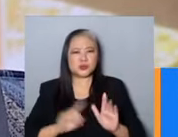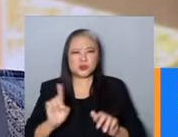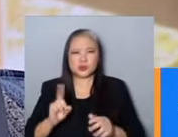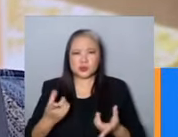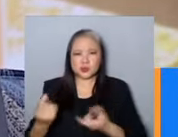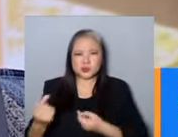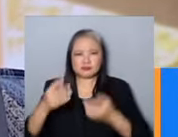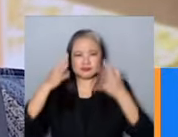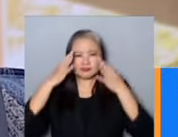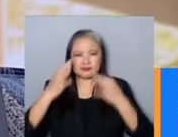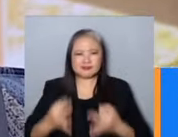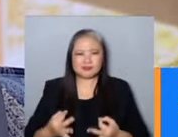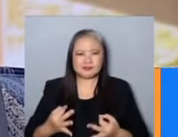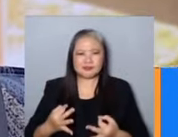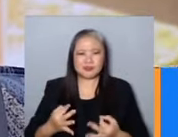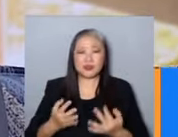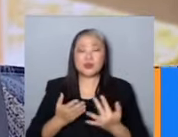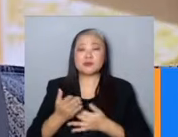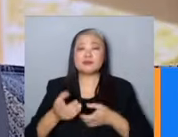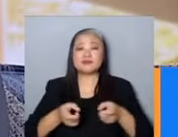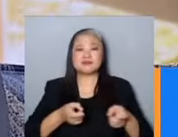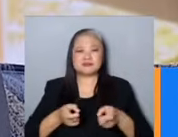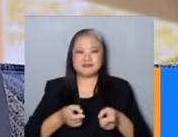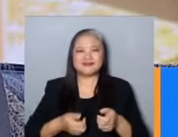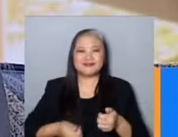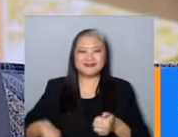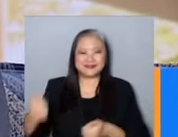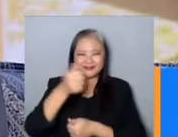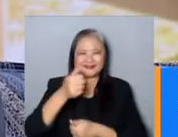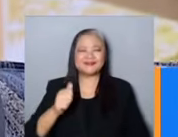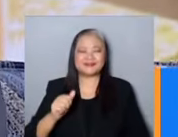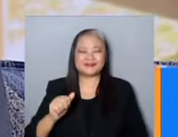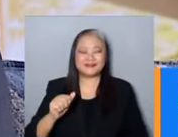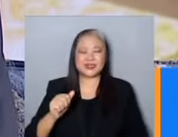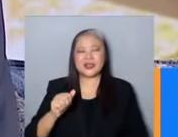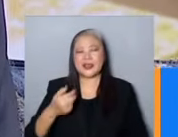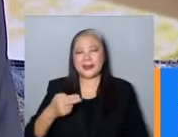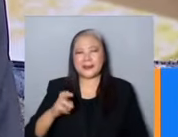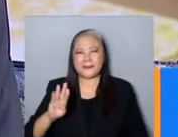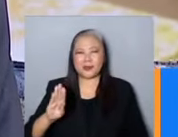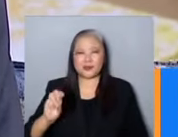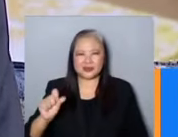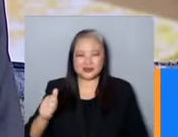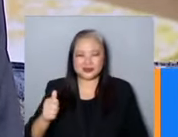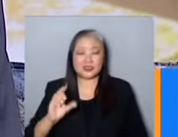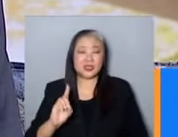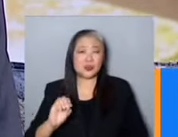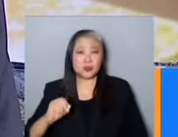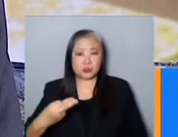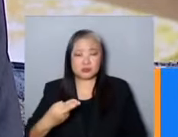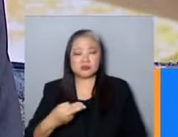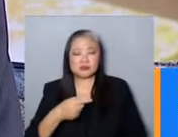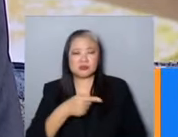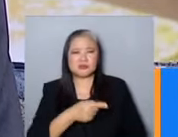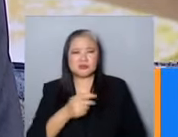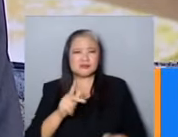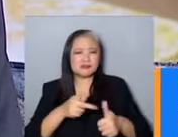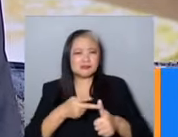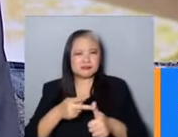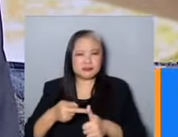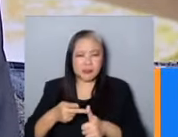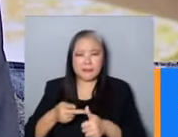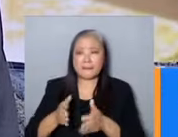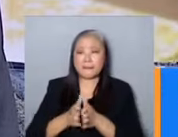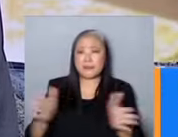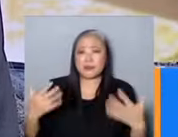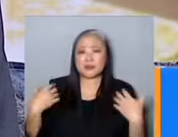sa pamamalakad po ng aming kalihim ngayon po sapagkat priority niya lahat ng public health ay nasa cluster